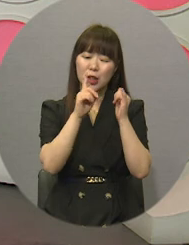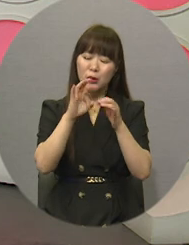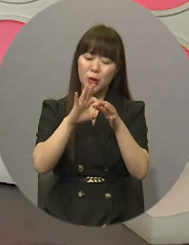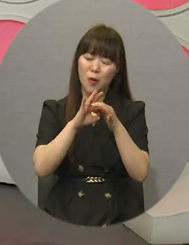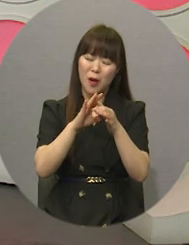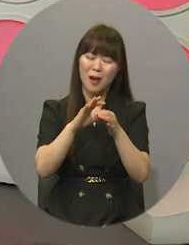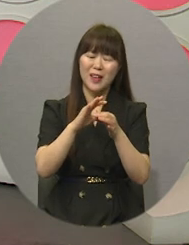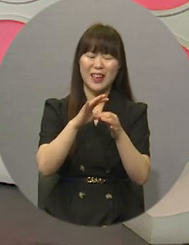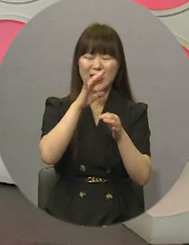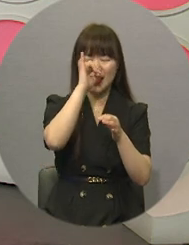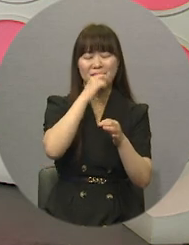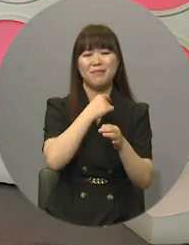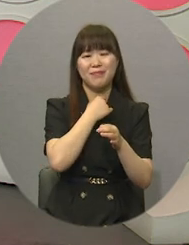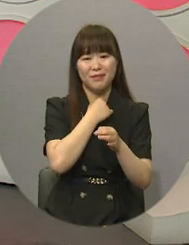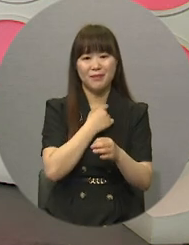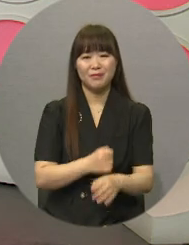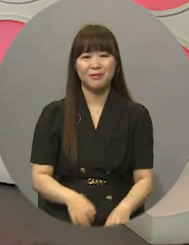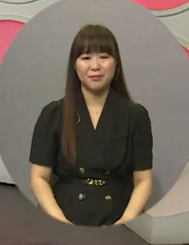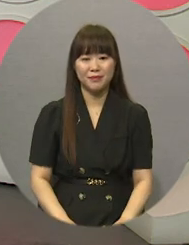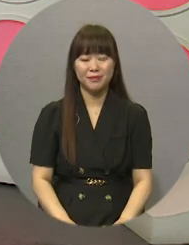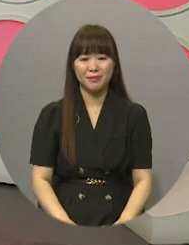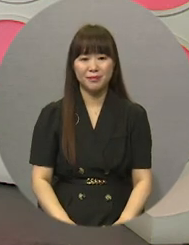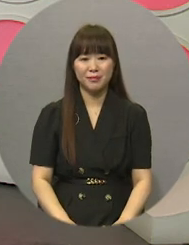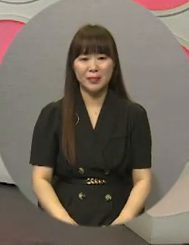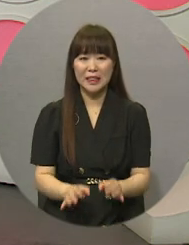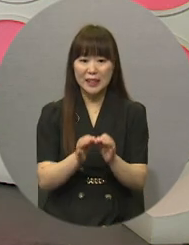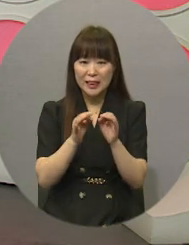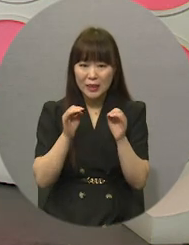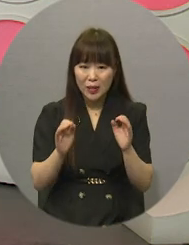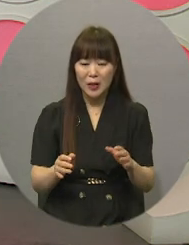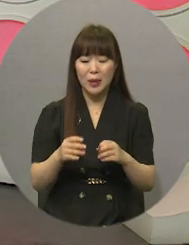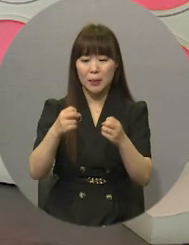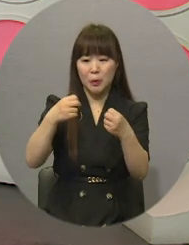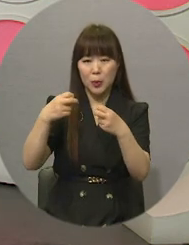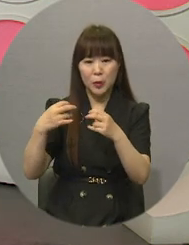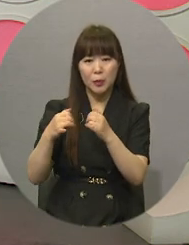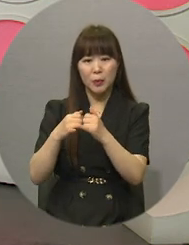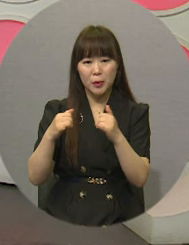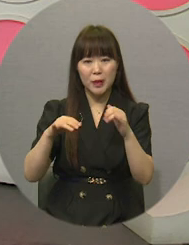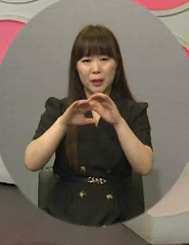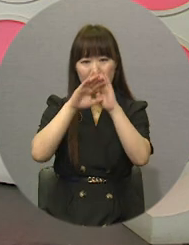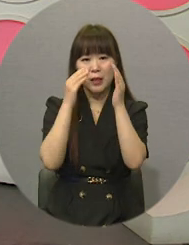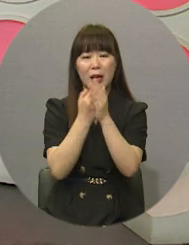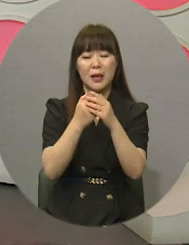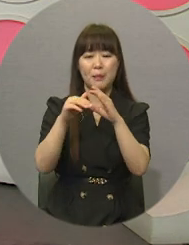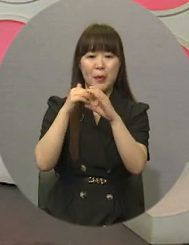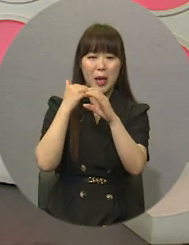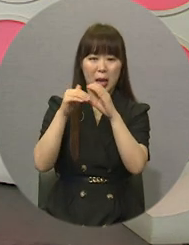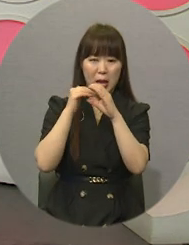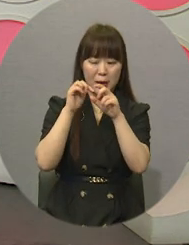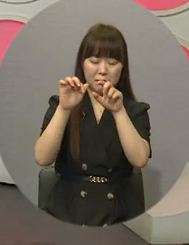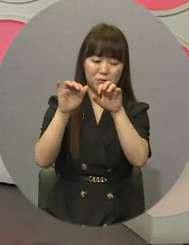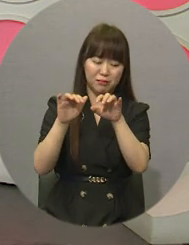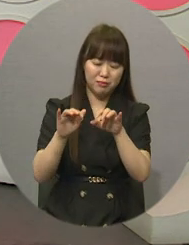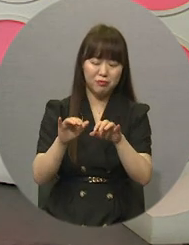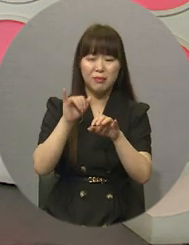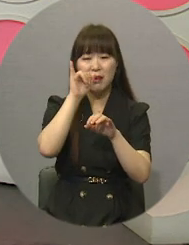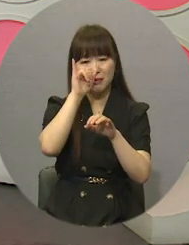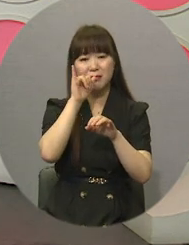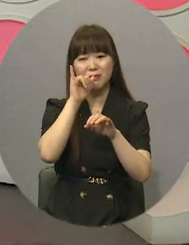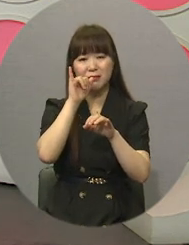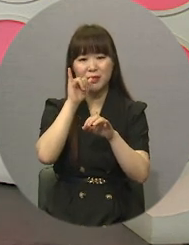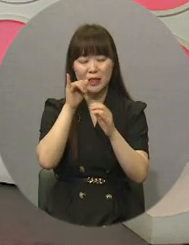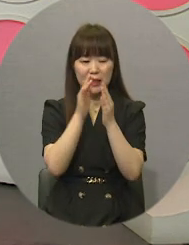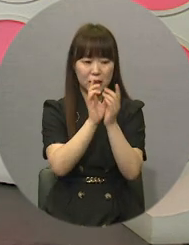야, 사연이 너무 정성이 들어가 있어요. 왜냐면, 그러니까요. 그동안에 사연을 보내오시면 다 이렇게 메일로 이렇게 보내셔가지고,